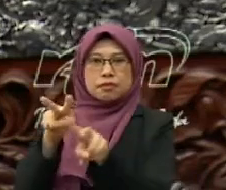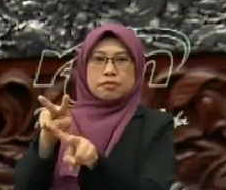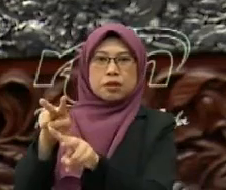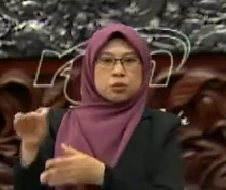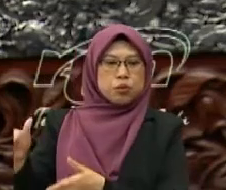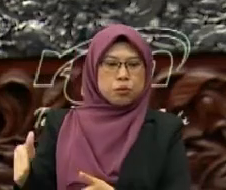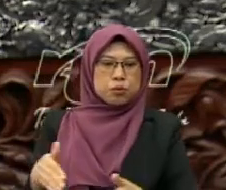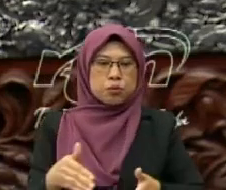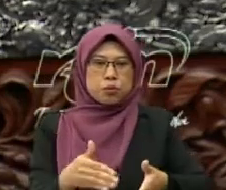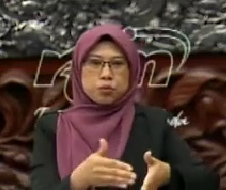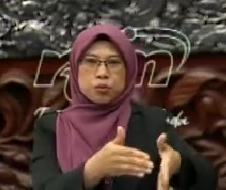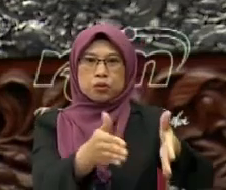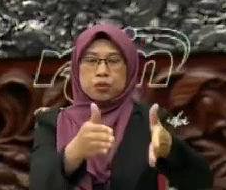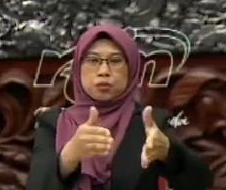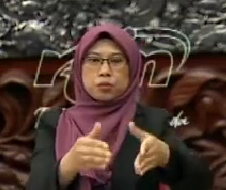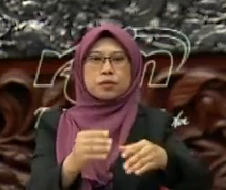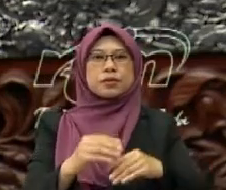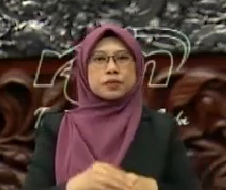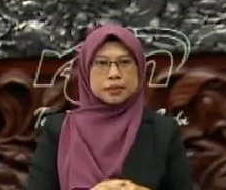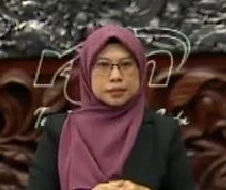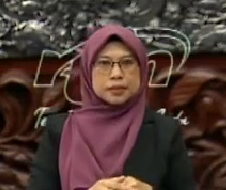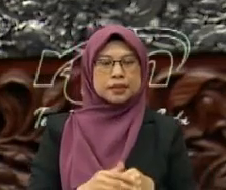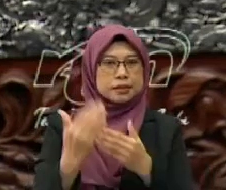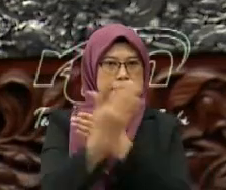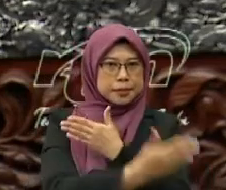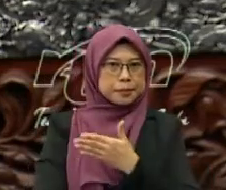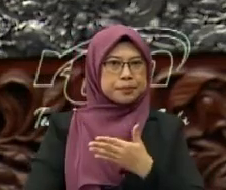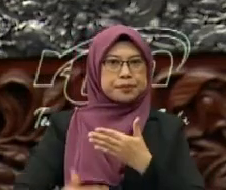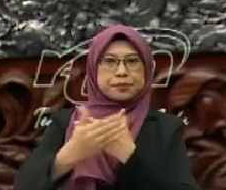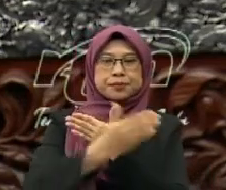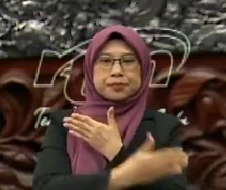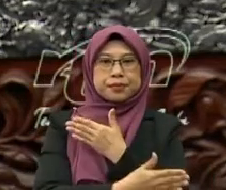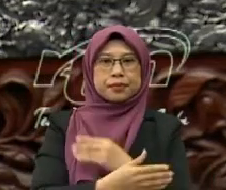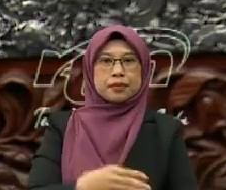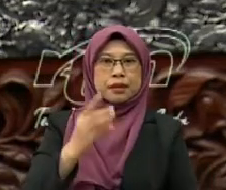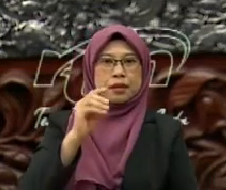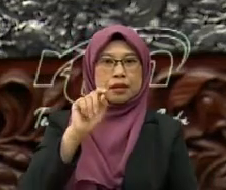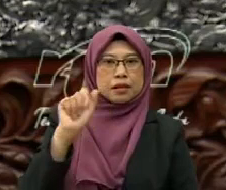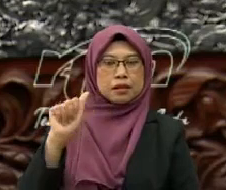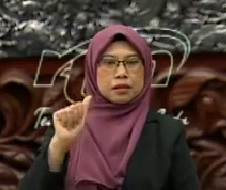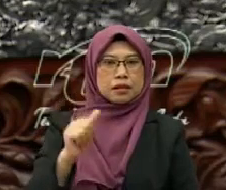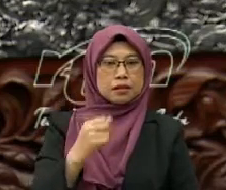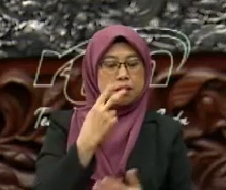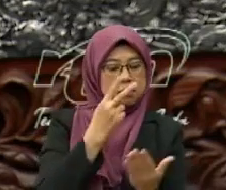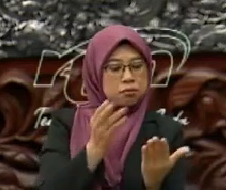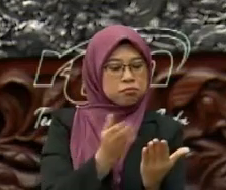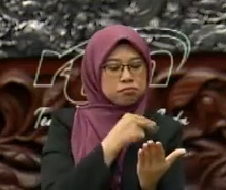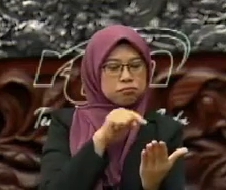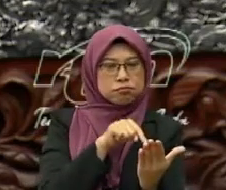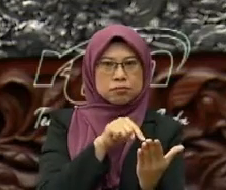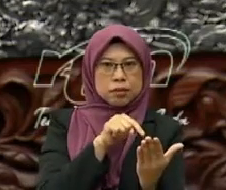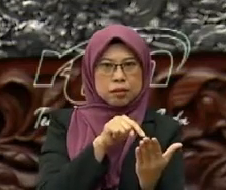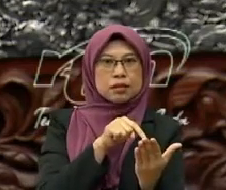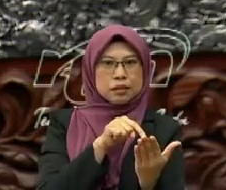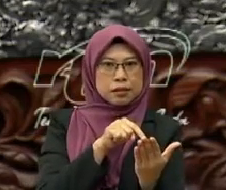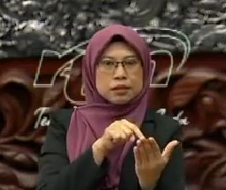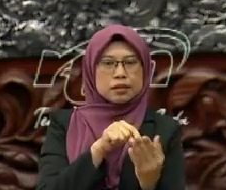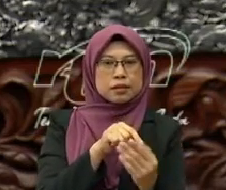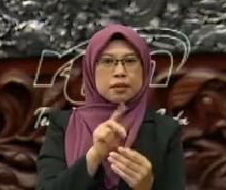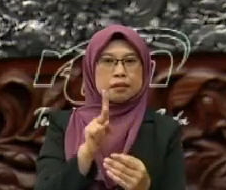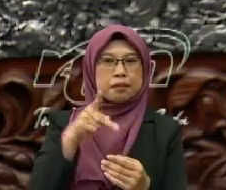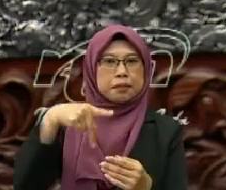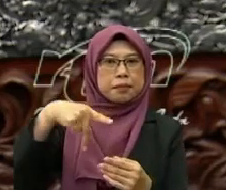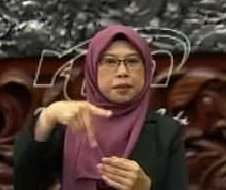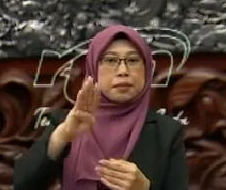sungai utama di seluruh negara dan karena itu data-data yang kita rojokkan ini kita libatkan juga pihak